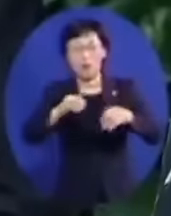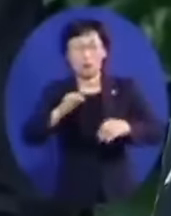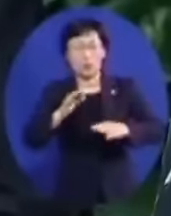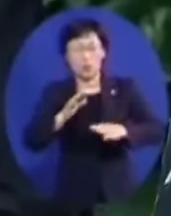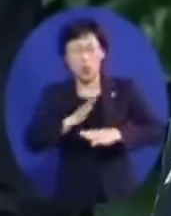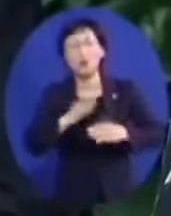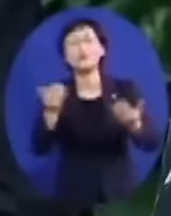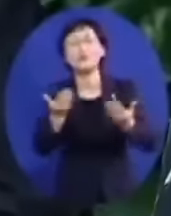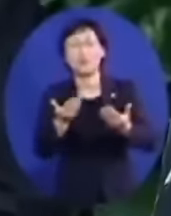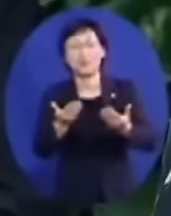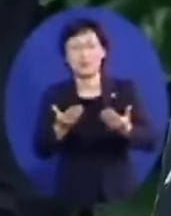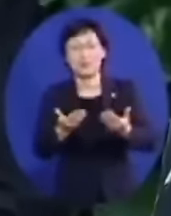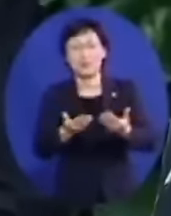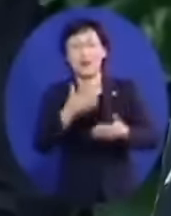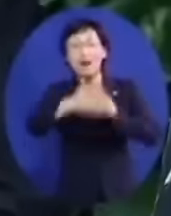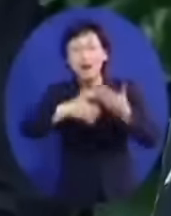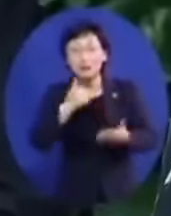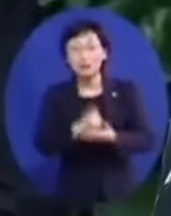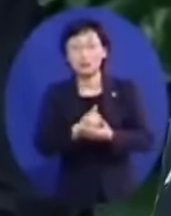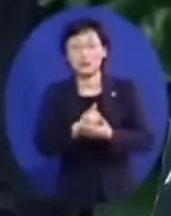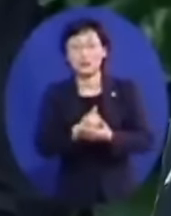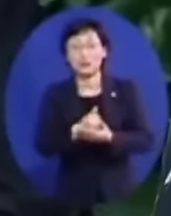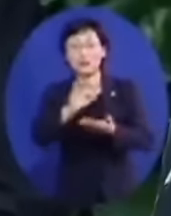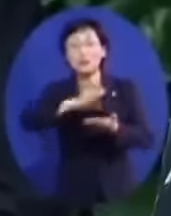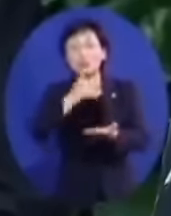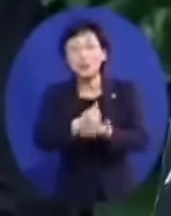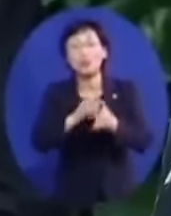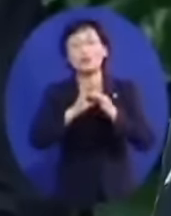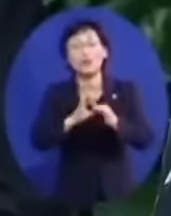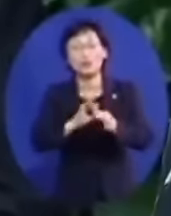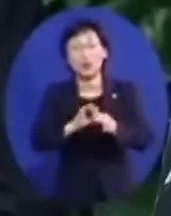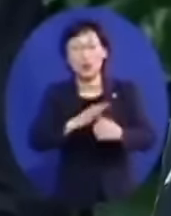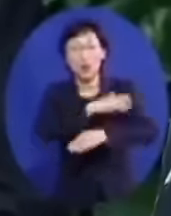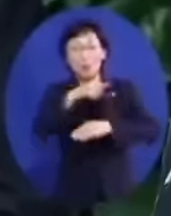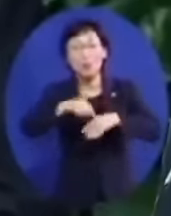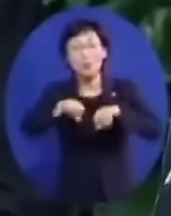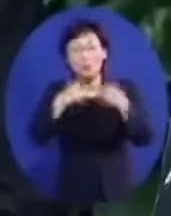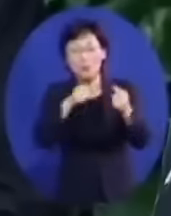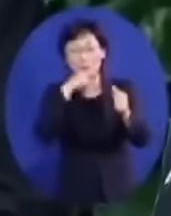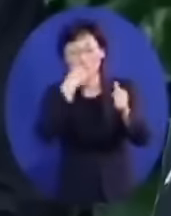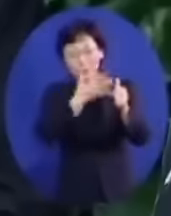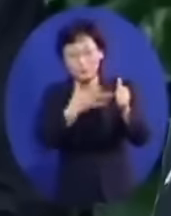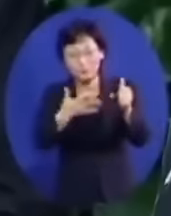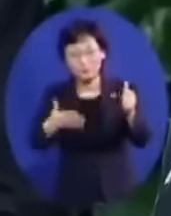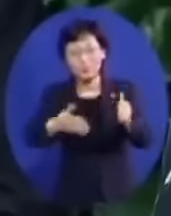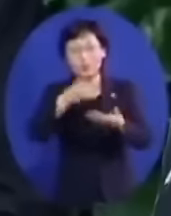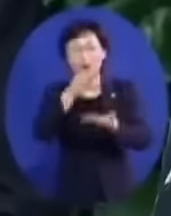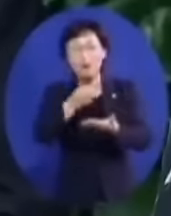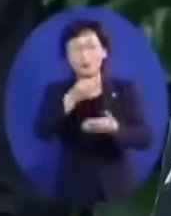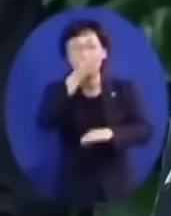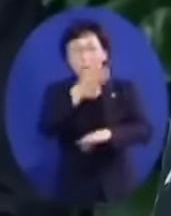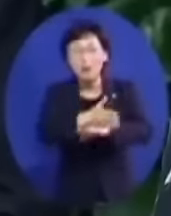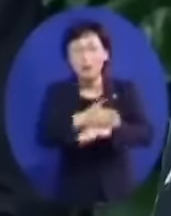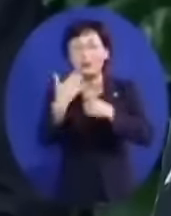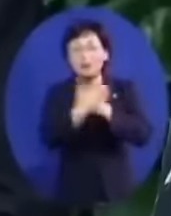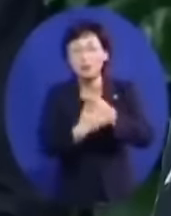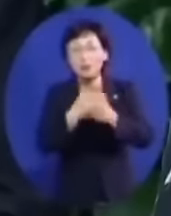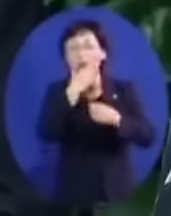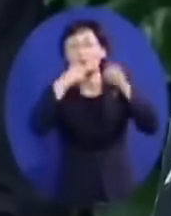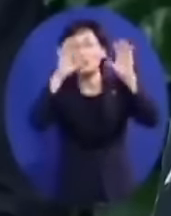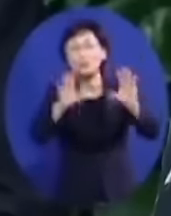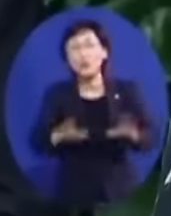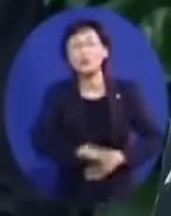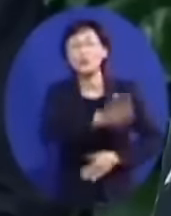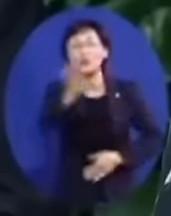놀랍습니까? 하나님이 그리스도를 통해서 몸짓고 피 흘려 값주고 사서 주신 은총과 축복이